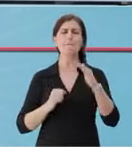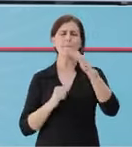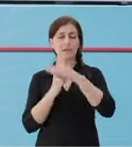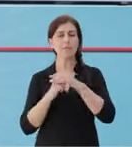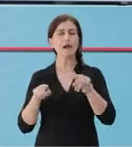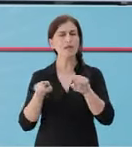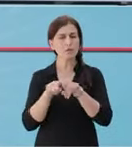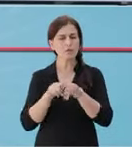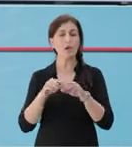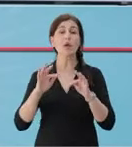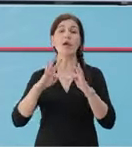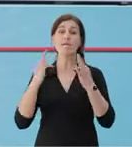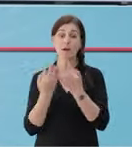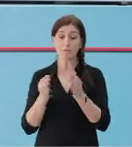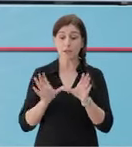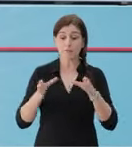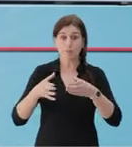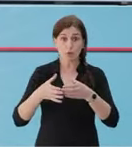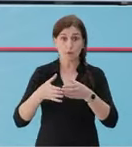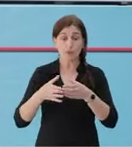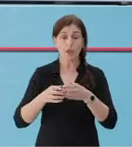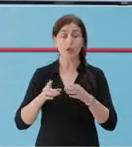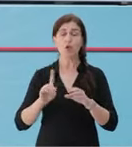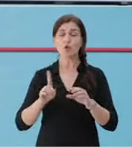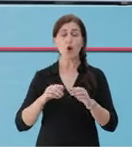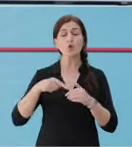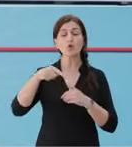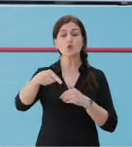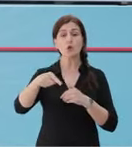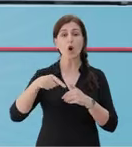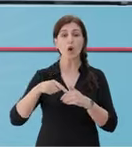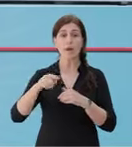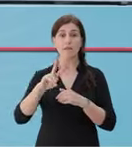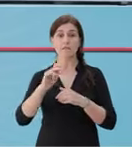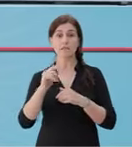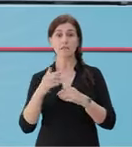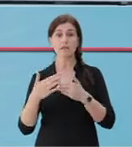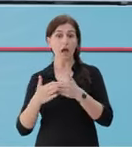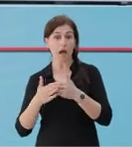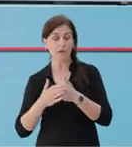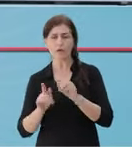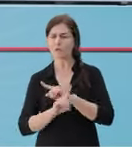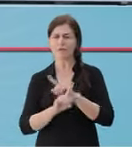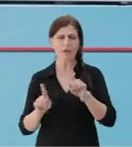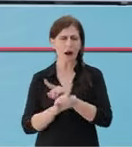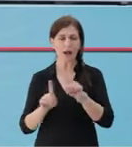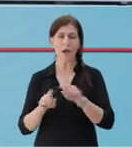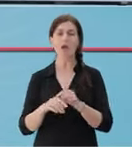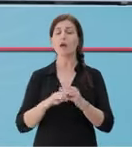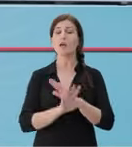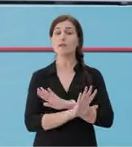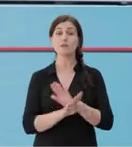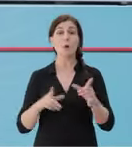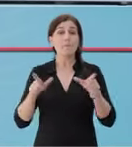respektojnë maksimalisht, edhe brënda rejtheve familjare, duke shmangur vizitat të këtë aformit për gjitho lojë